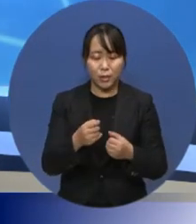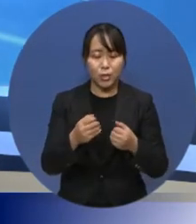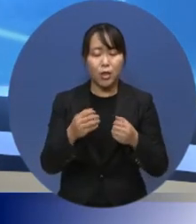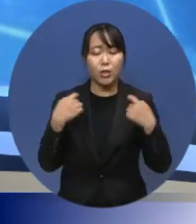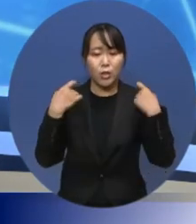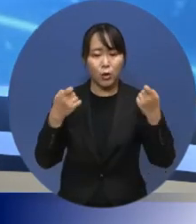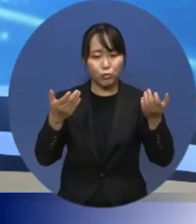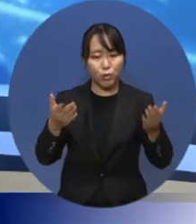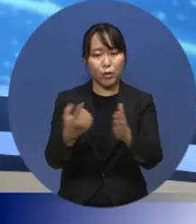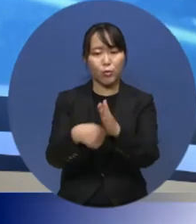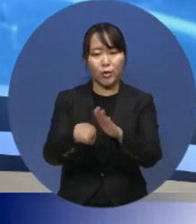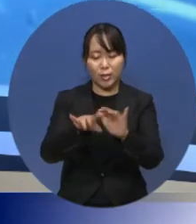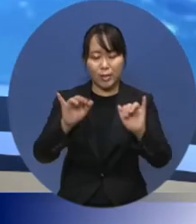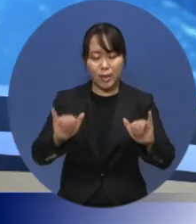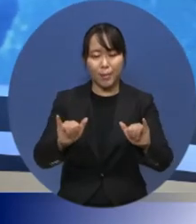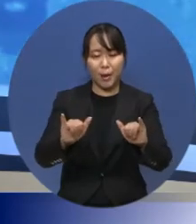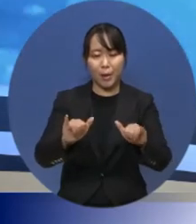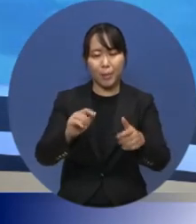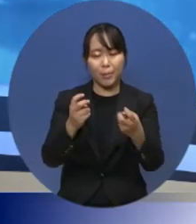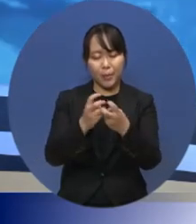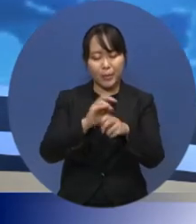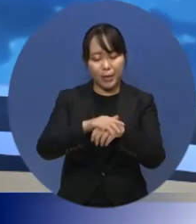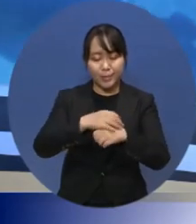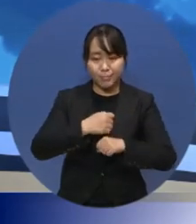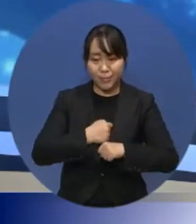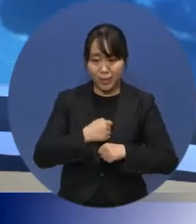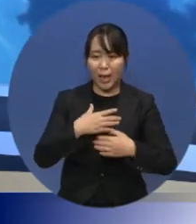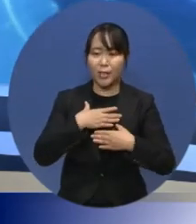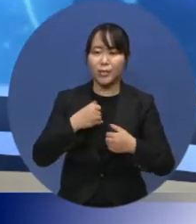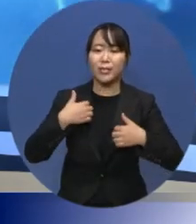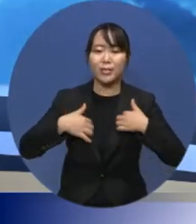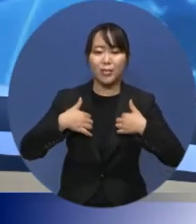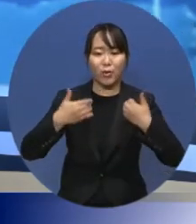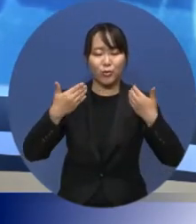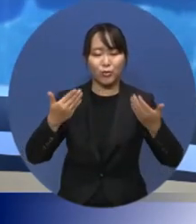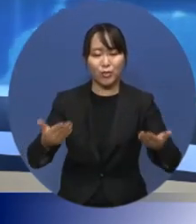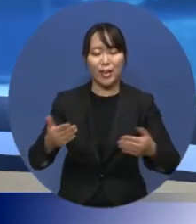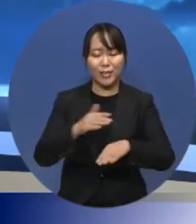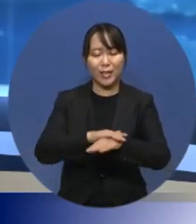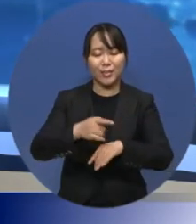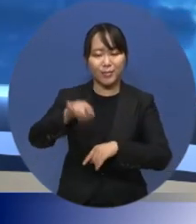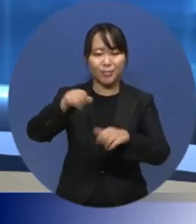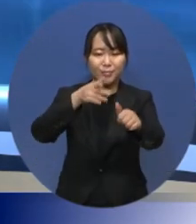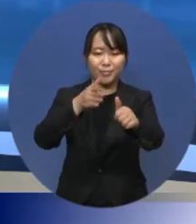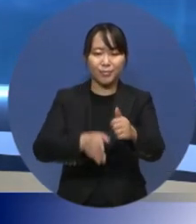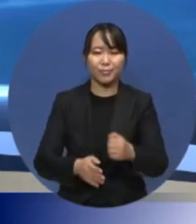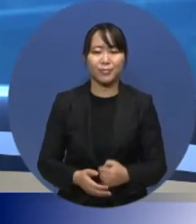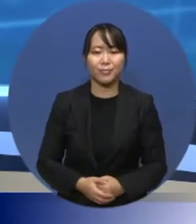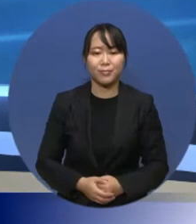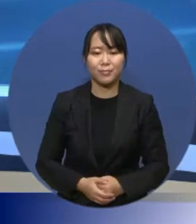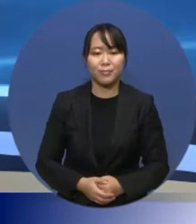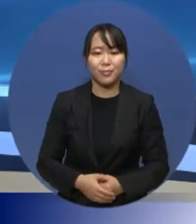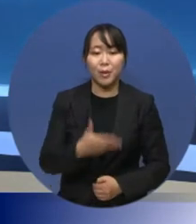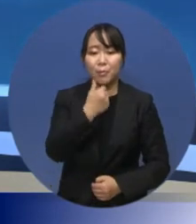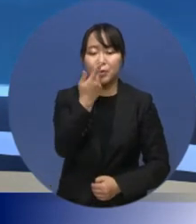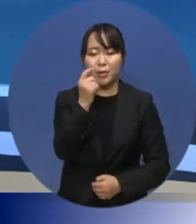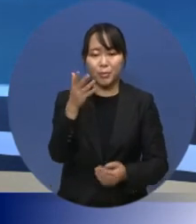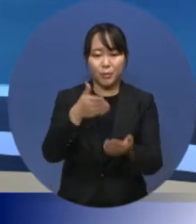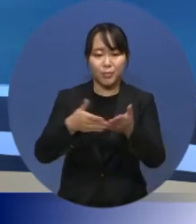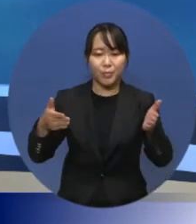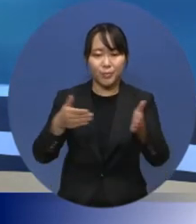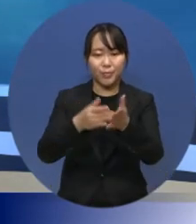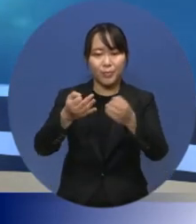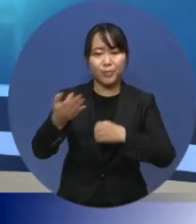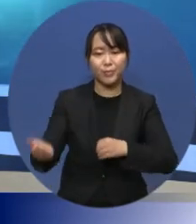휴가를 위해 예방수칙을 꼭 지키셔서 안전하고 즐거운 여름 휴가 보내시기 바랍니다. 이상 복지TV 뉴스를